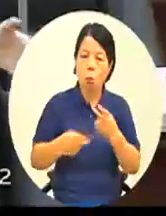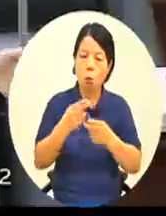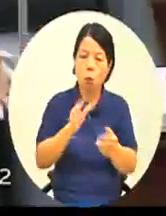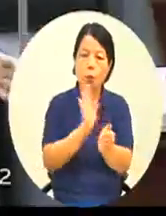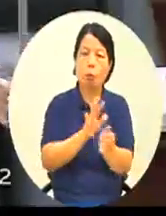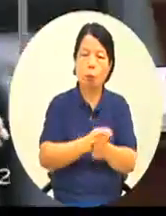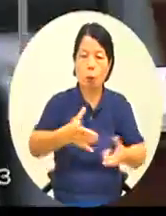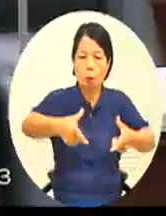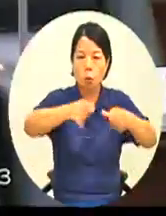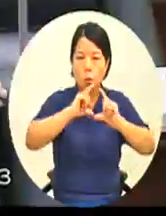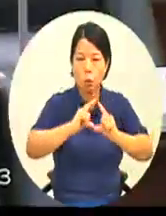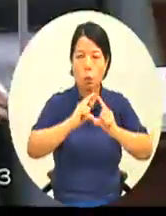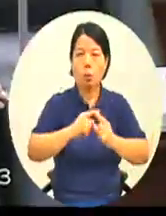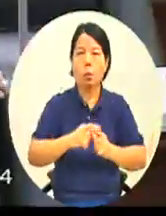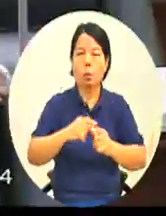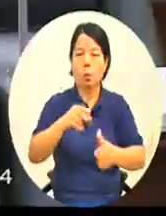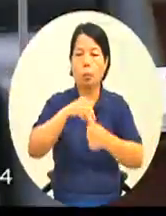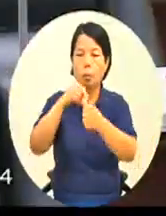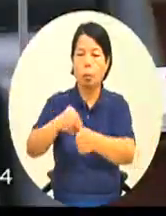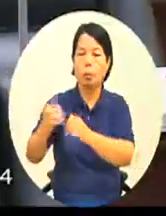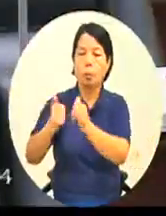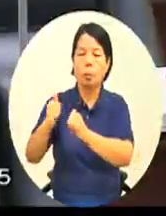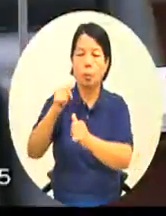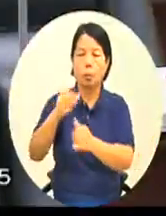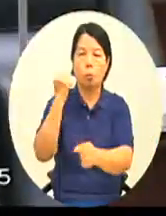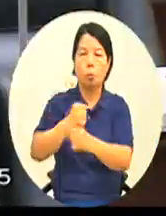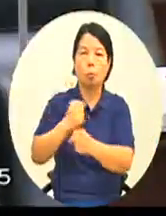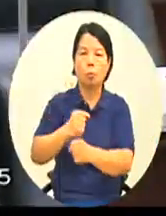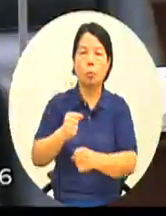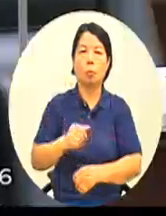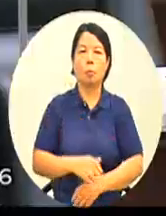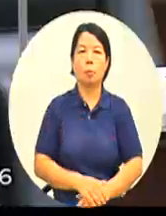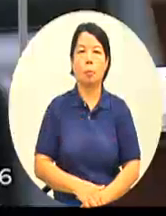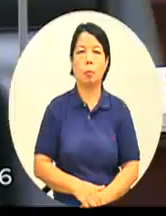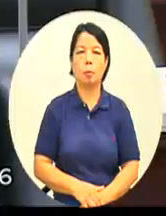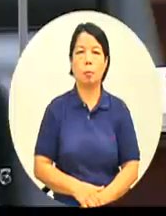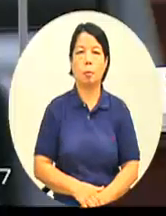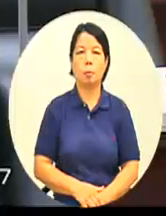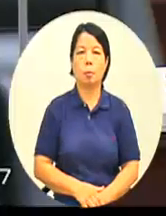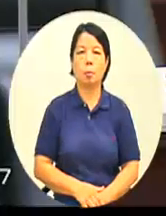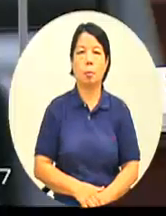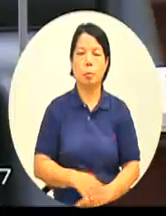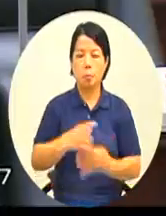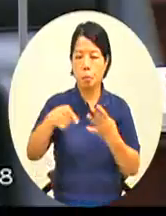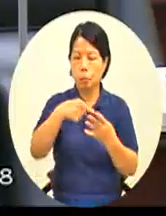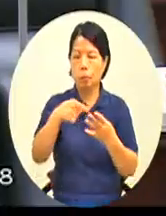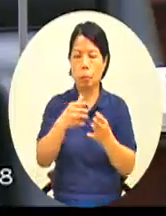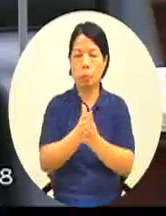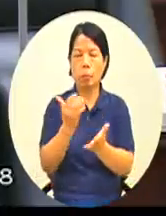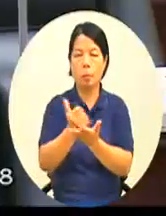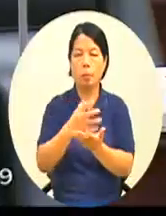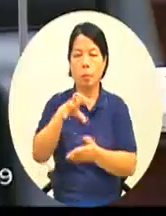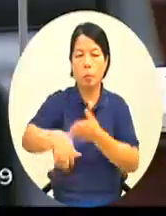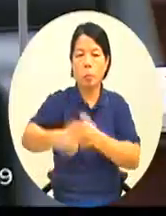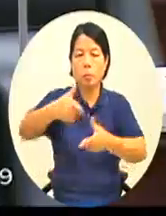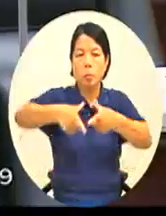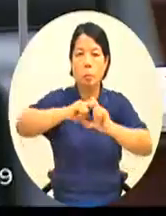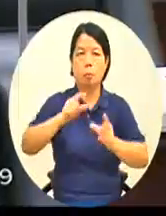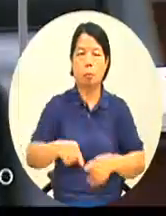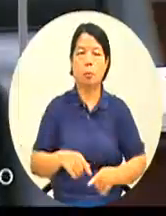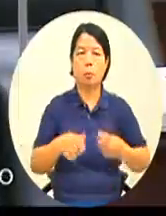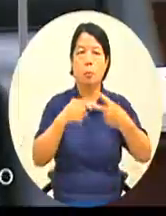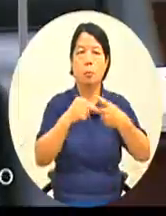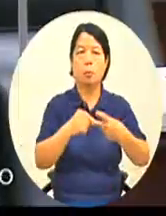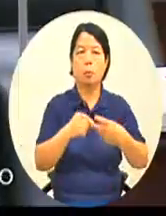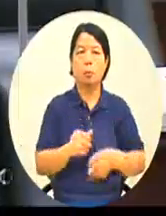们回到社会的正轨跟进入就业的阶段，那这个部分我是不是请局长 好，等一下来做回答。那第二题我想